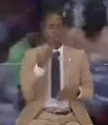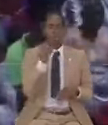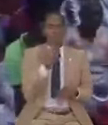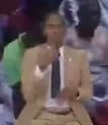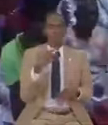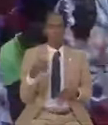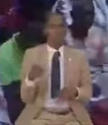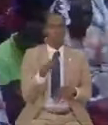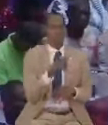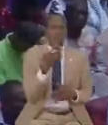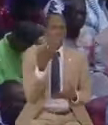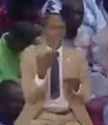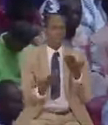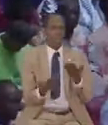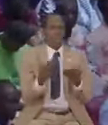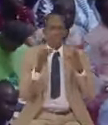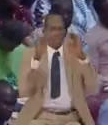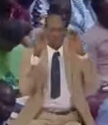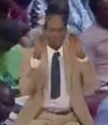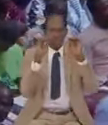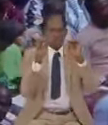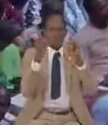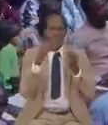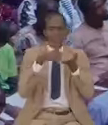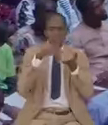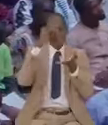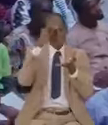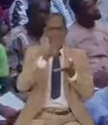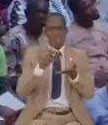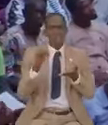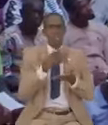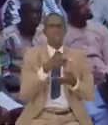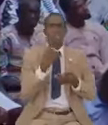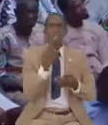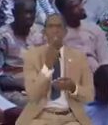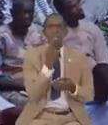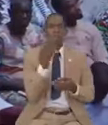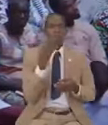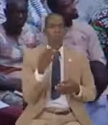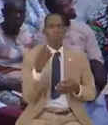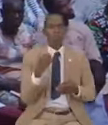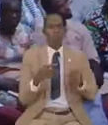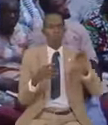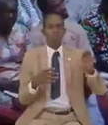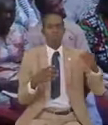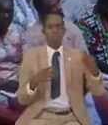n'enseignerait les lettres et la langue des gardiens vers